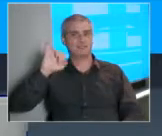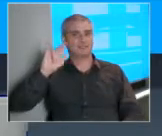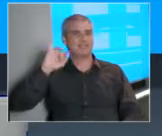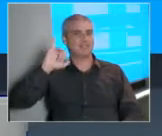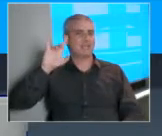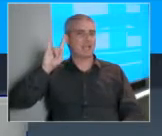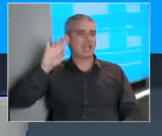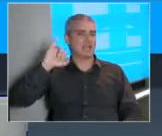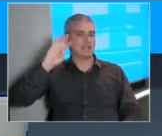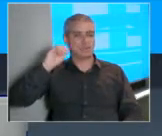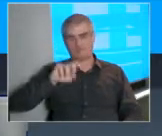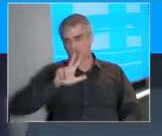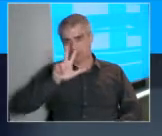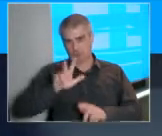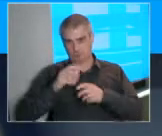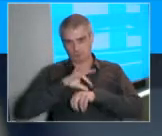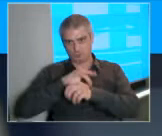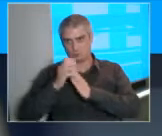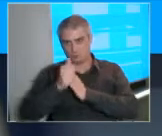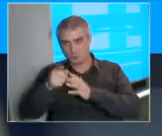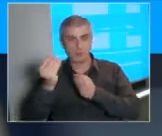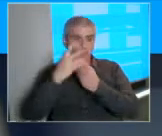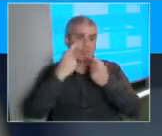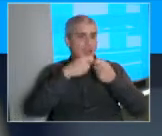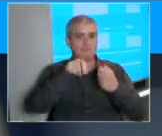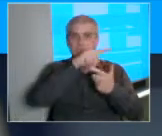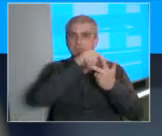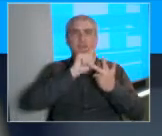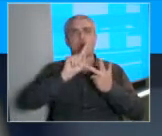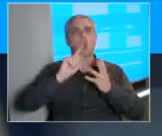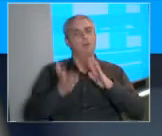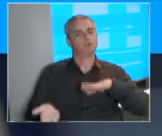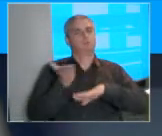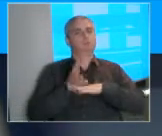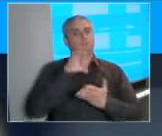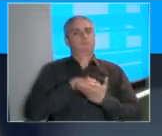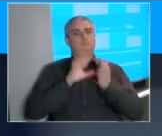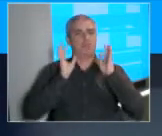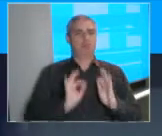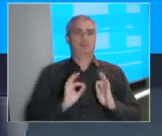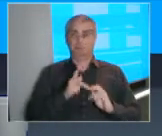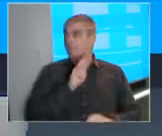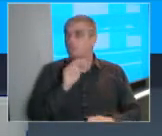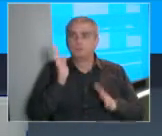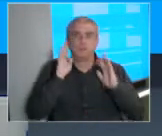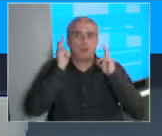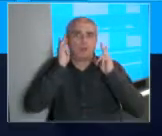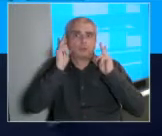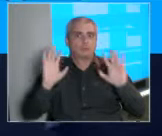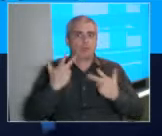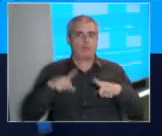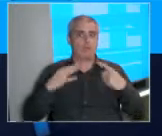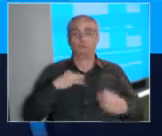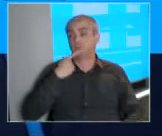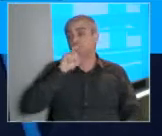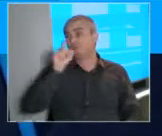אחת מהמובילות של העניינים האלה, וכמובן עוד חברי כנסת, אבל זה אף פעם לא נמצא במרכז, למרות שזה נושא שהוא מאוד אקוטי לחיינו.